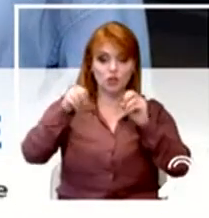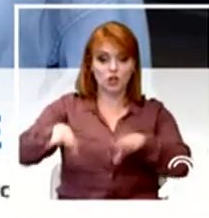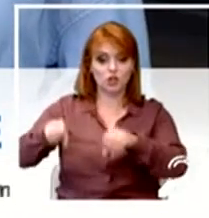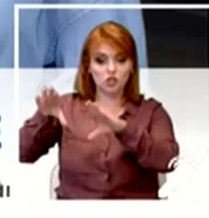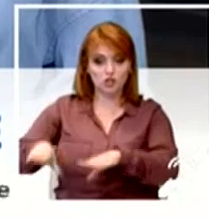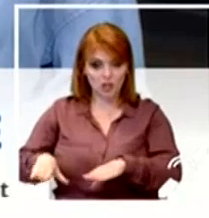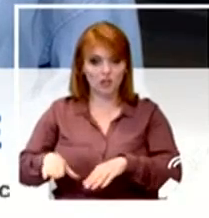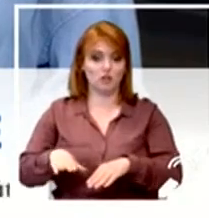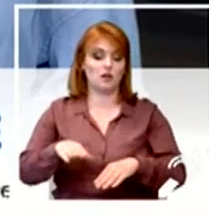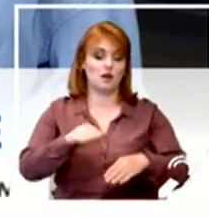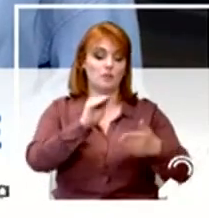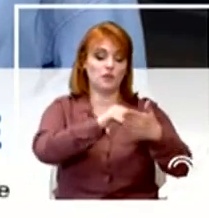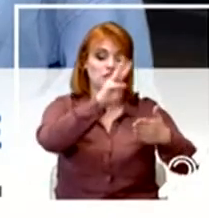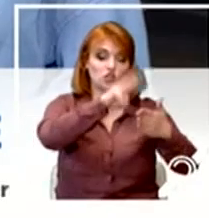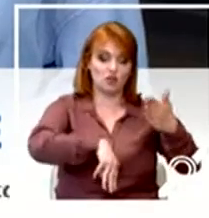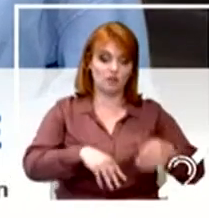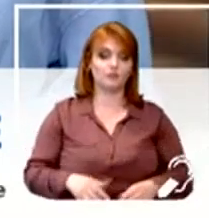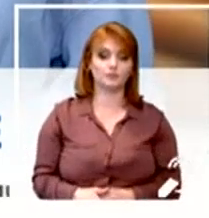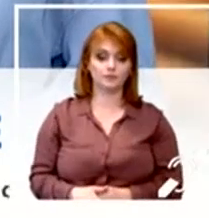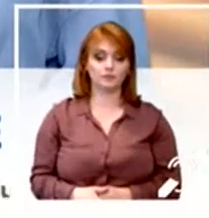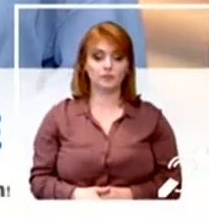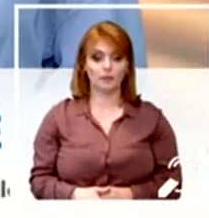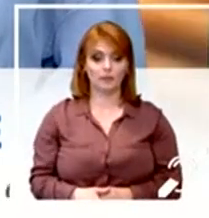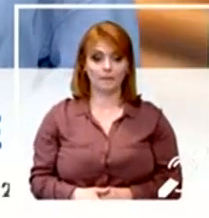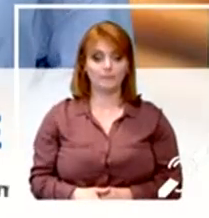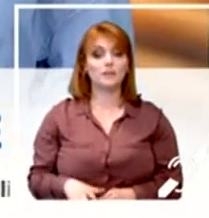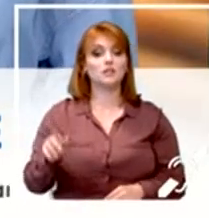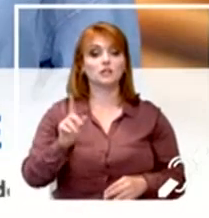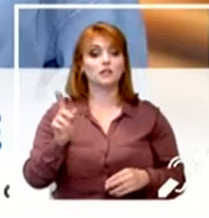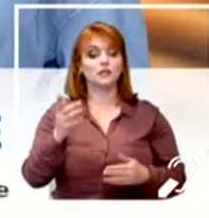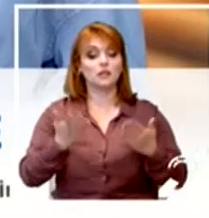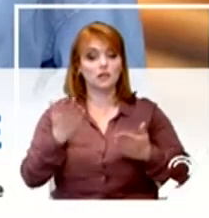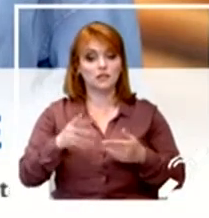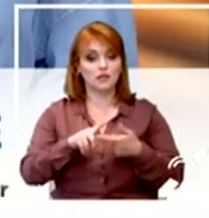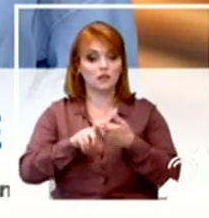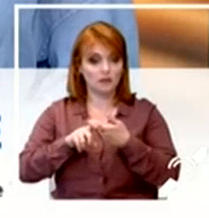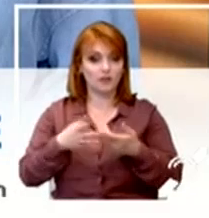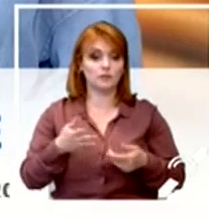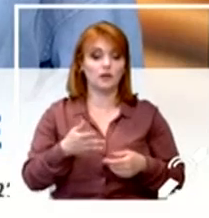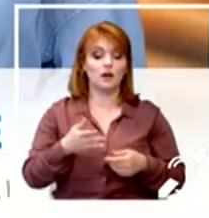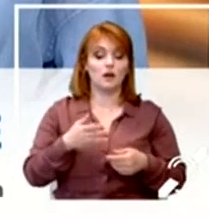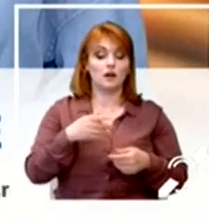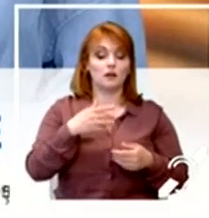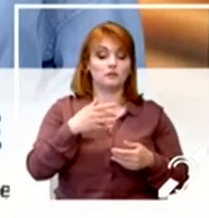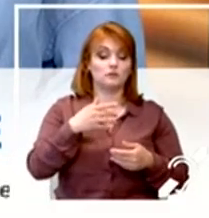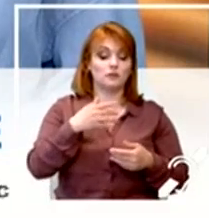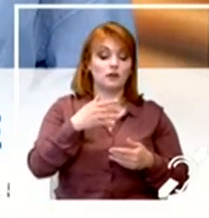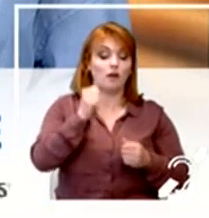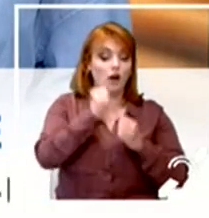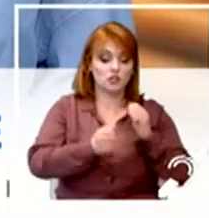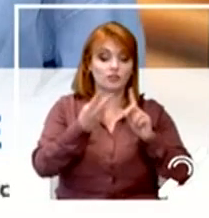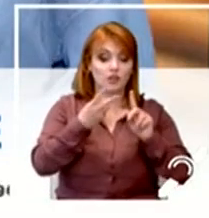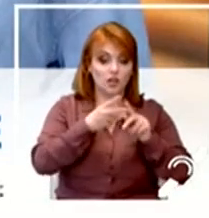de aplicare a sancțiunii contravenționale. Pe categorii de contravenții, aproape fiecare a doua amendă se referă